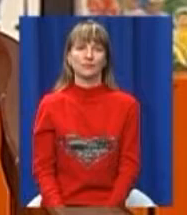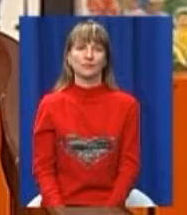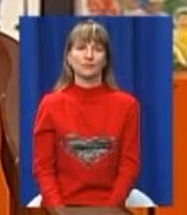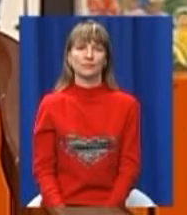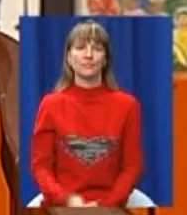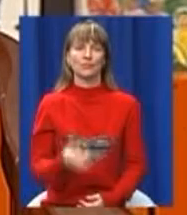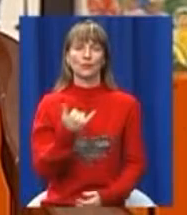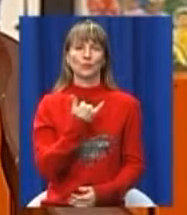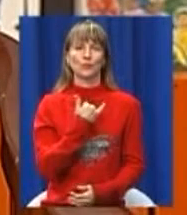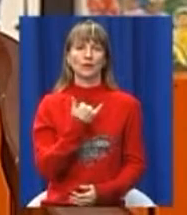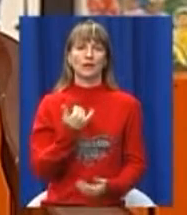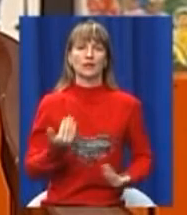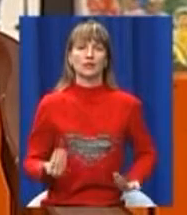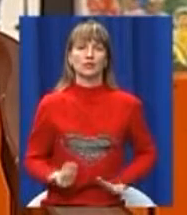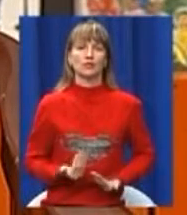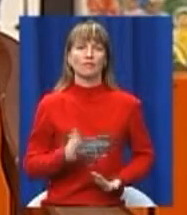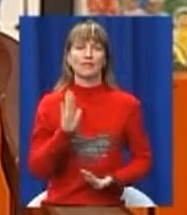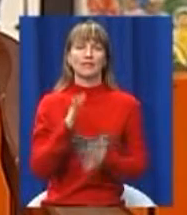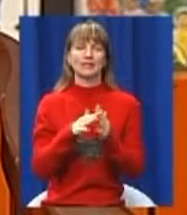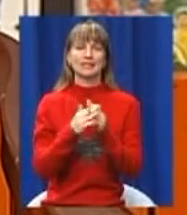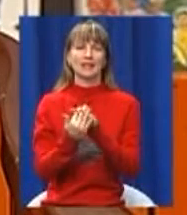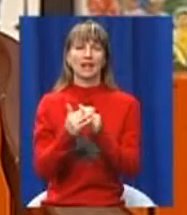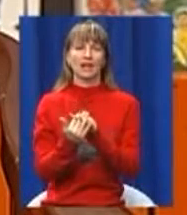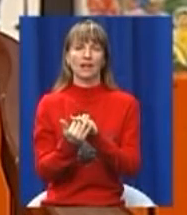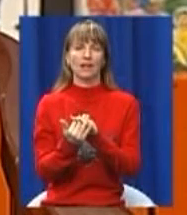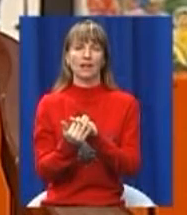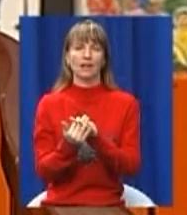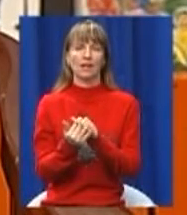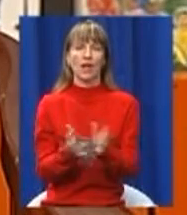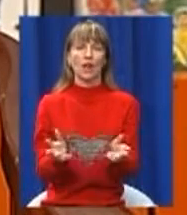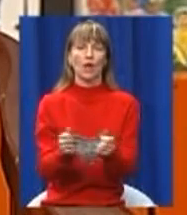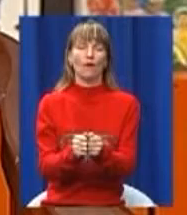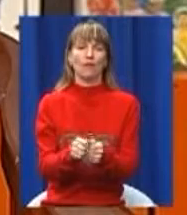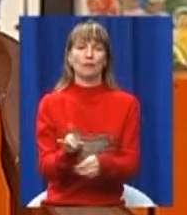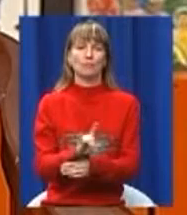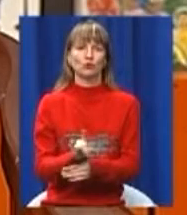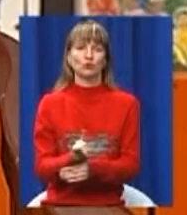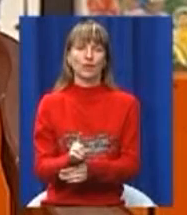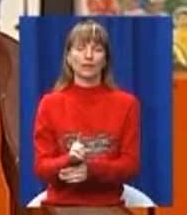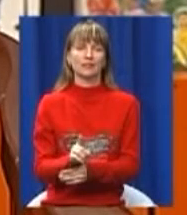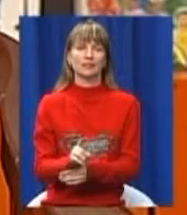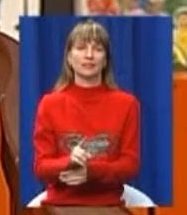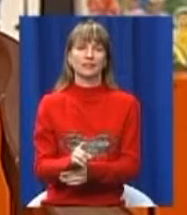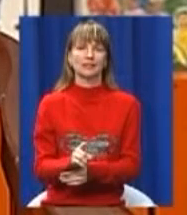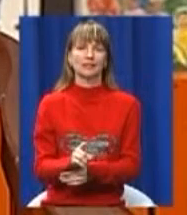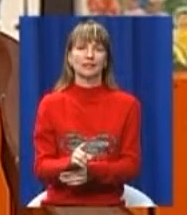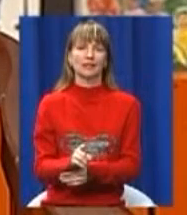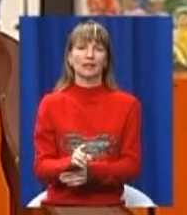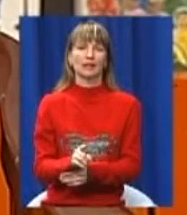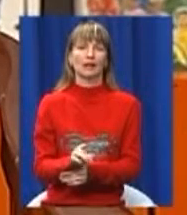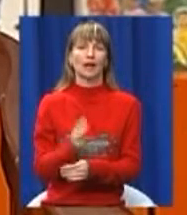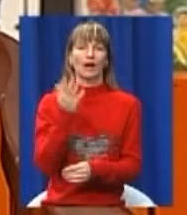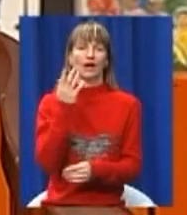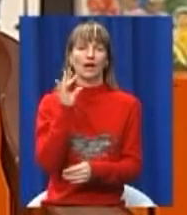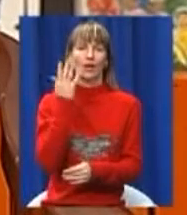У нас живе, в нас он у селі ловить мишей і... Клас. Ми іноді